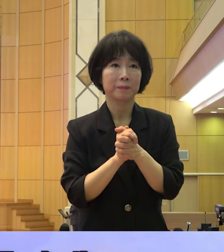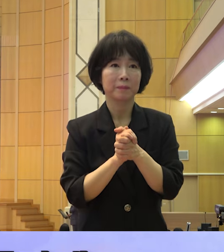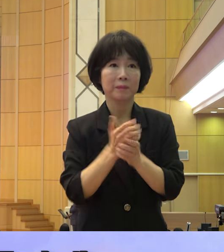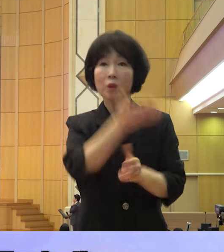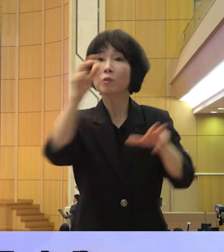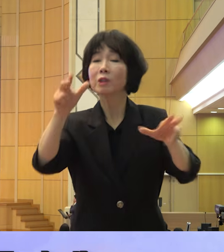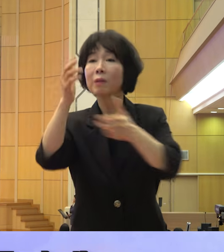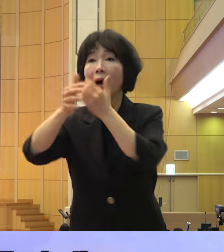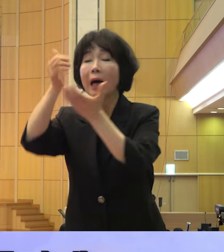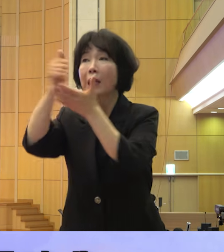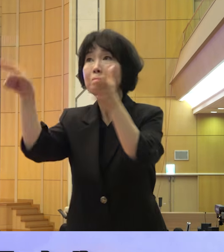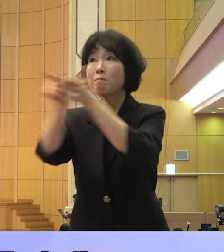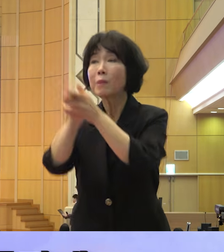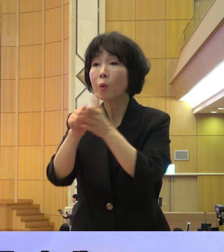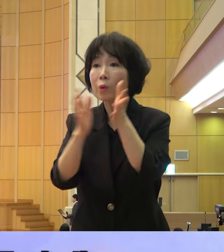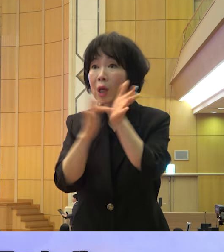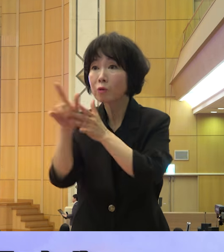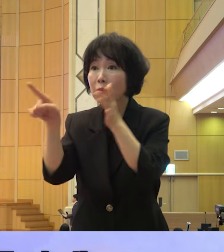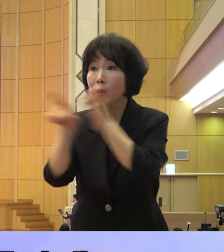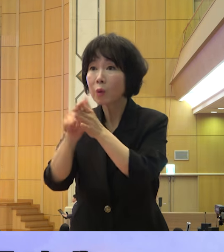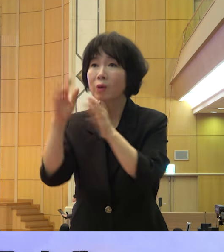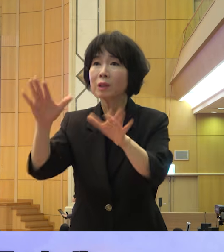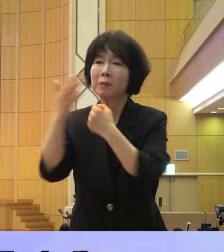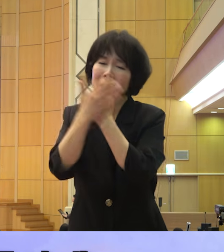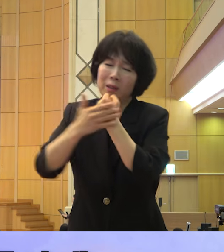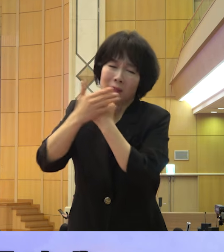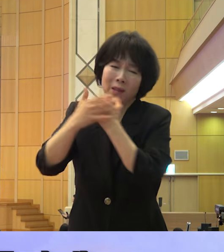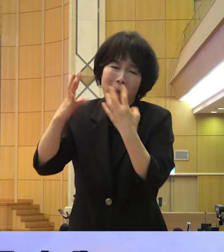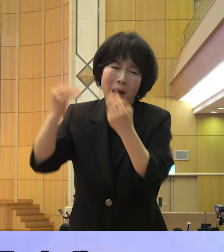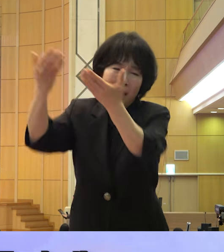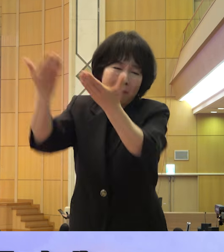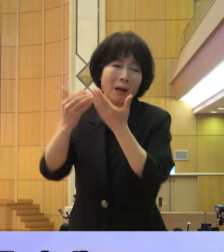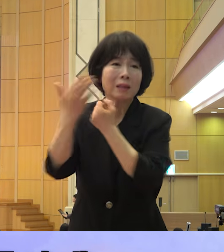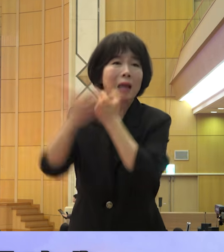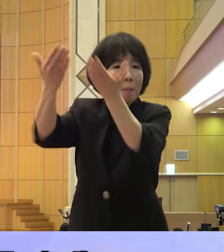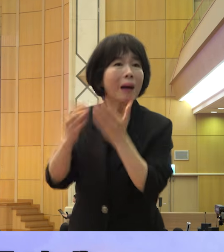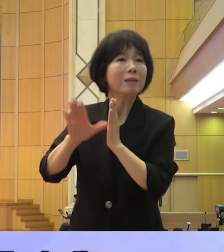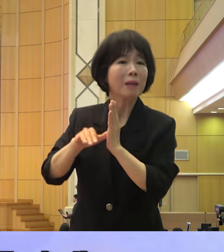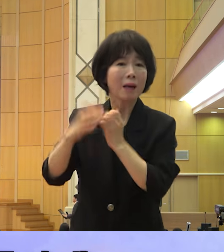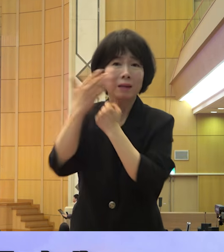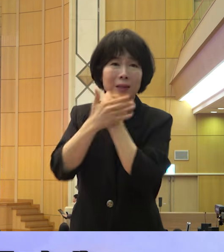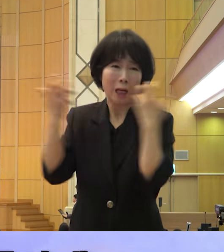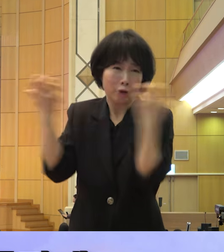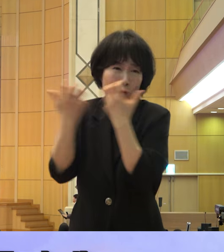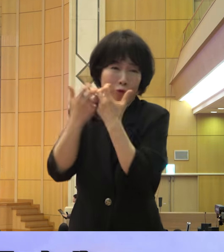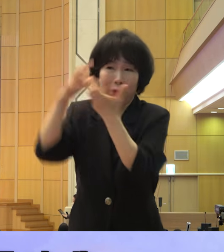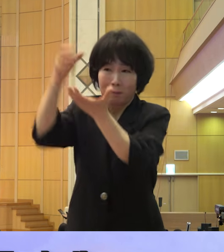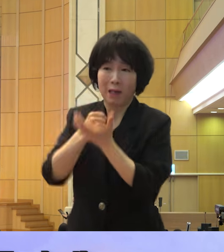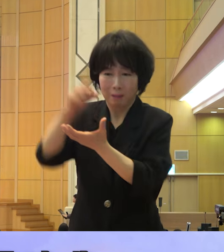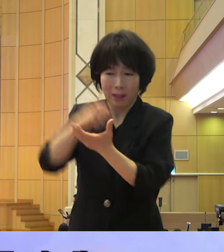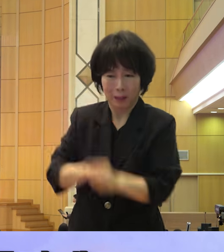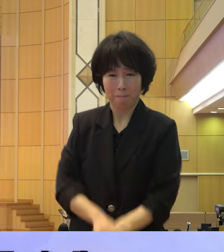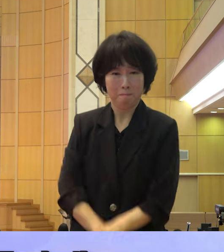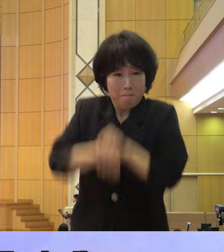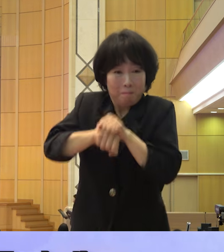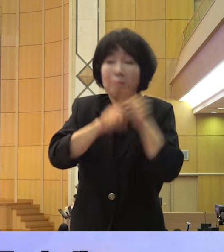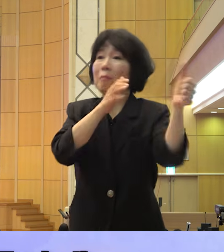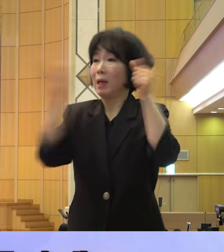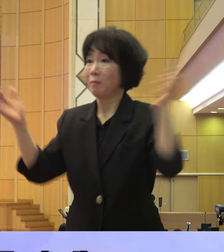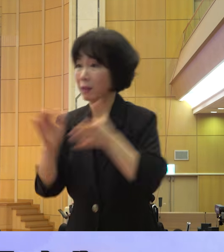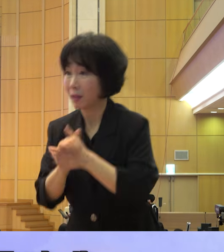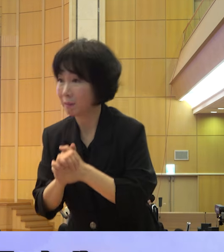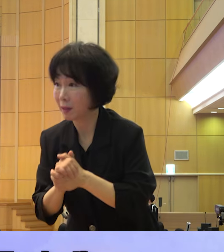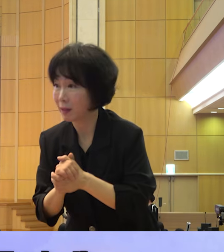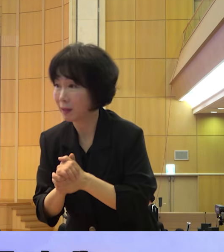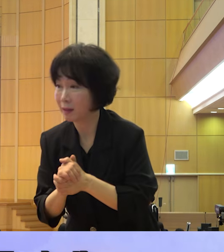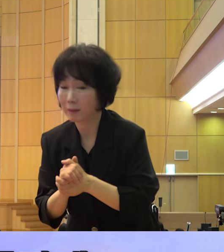지금은 하나님 믿고 예수 믿고 은혜 받는 때예요. 지금 은혜를 충만히 받아놔야